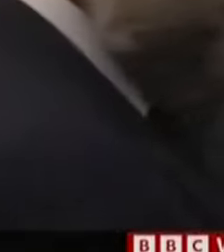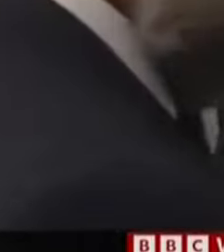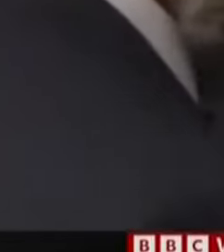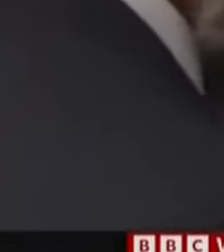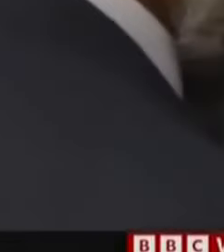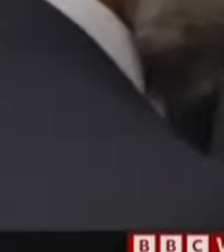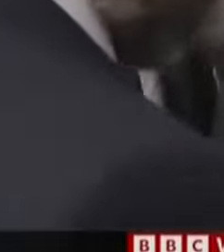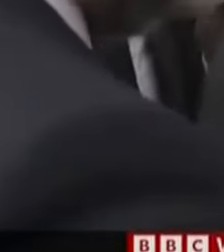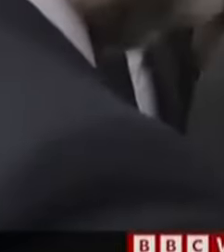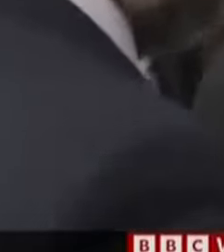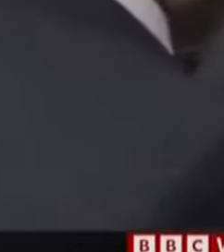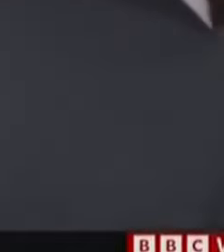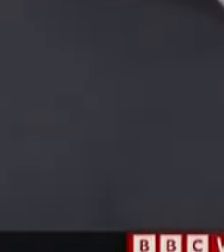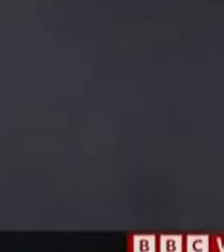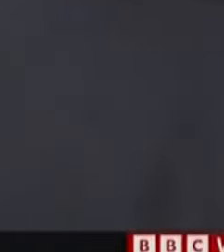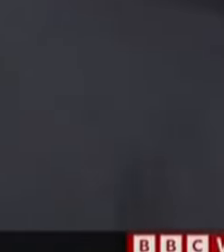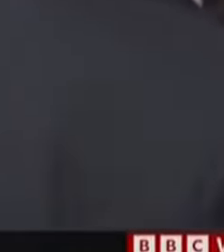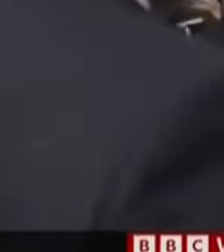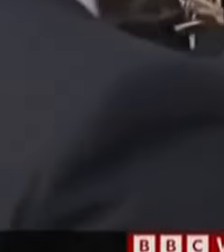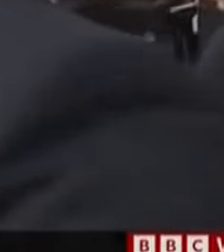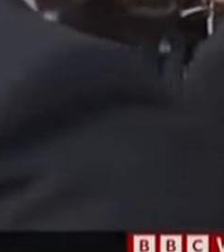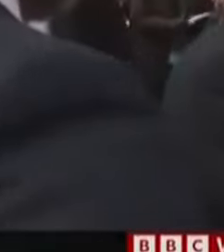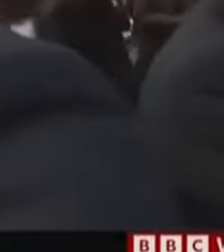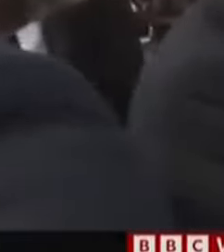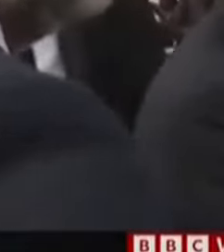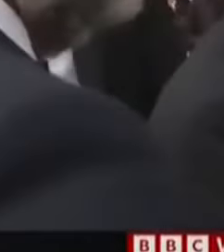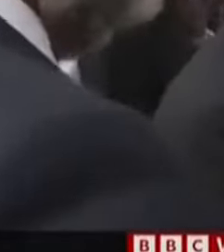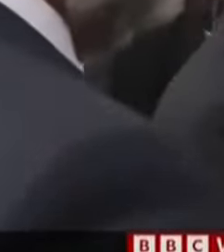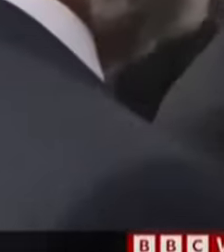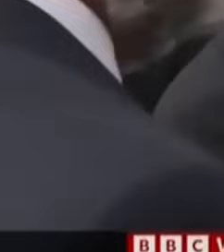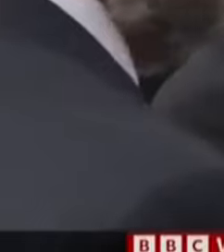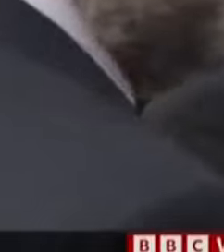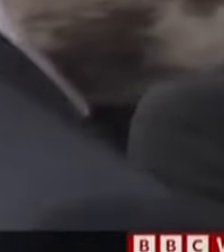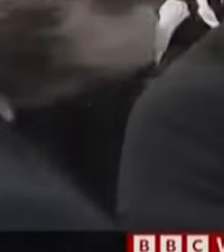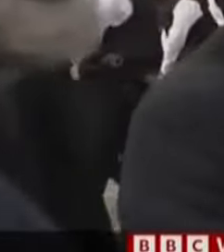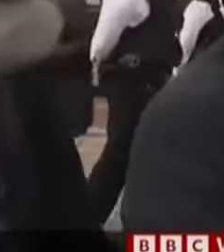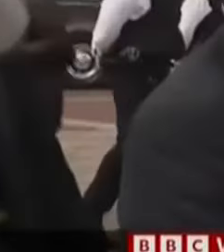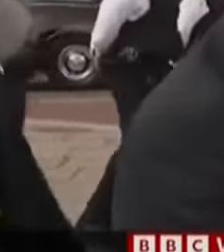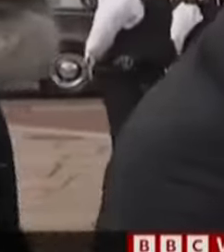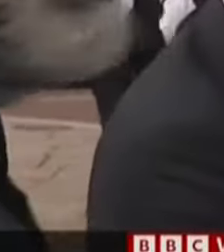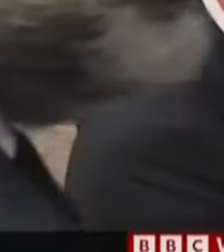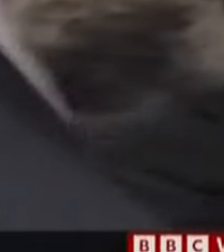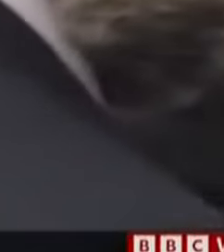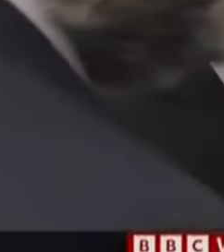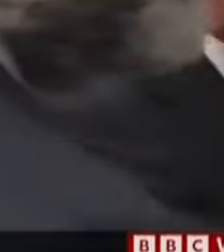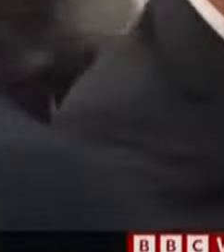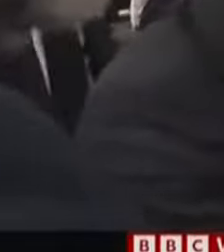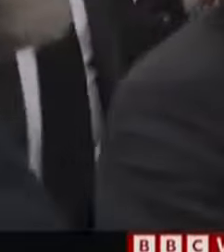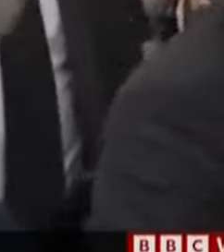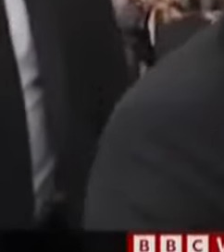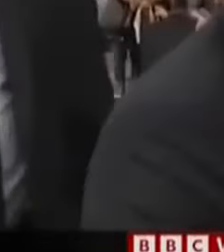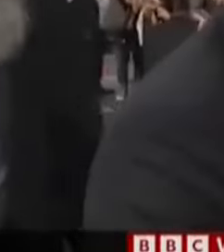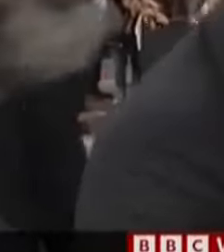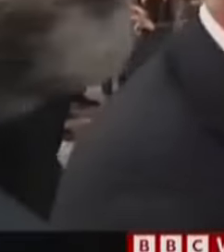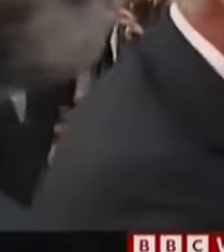κάποια λουλούδια, η οποία δείχνει από την αρχή ότι θα προσπαθήσει να κερδίσει χαμένο έδαφος. Γιατί είναι η αλήθεια ότι είχε κάμποσο